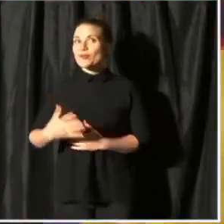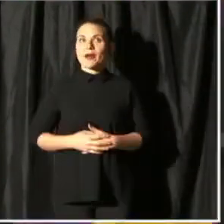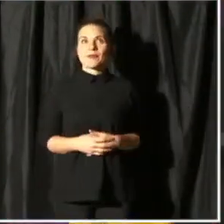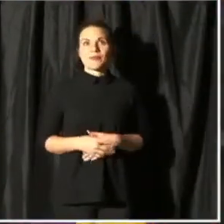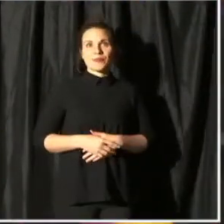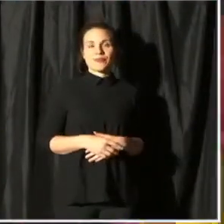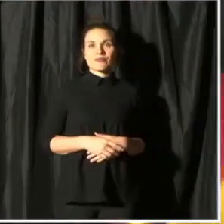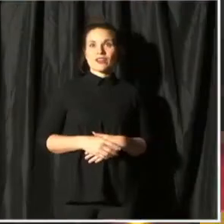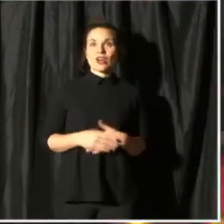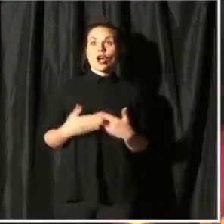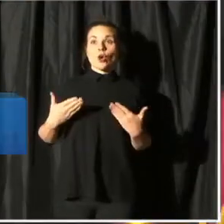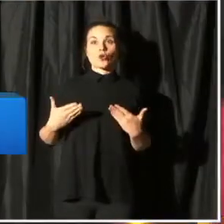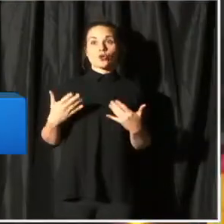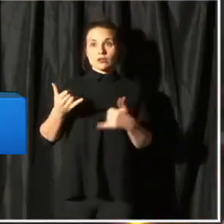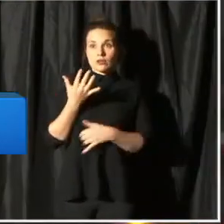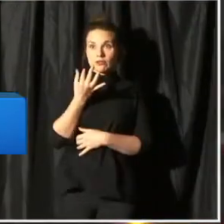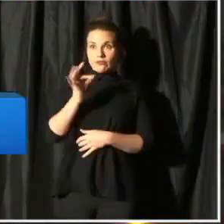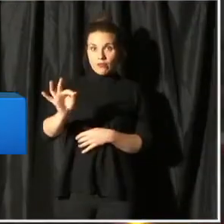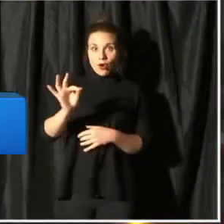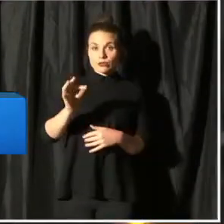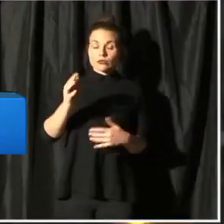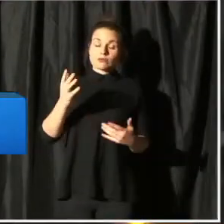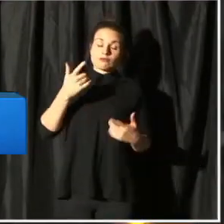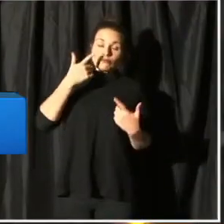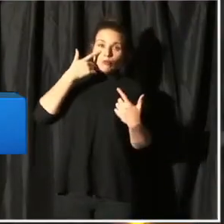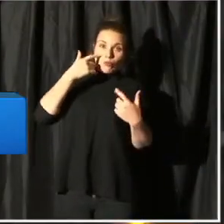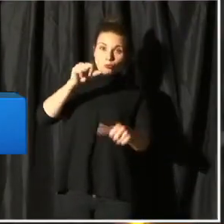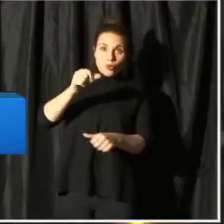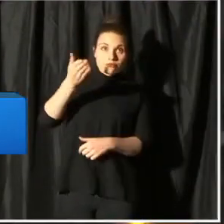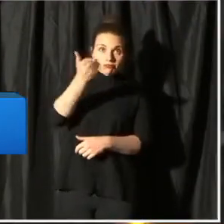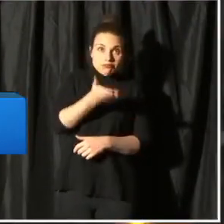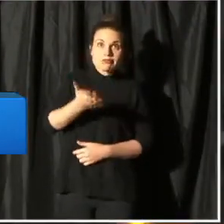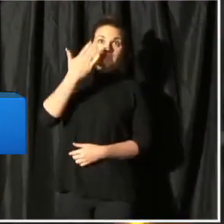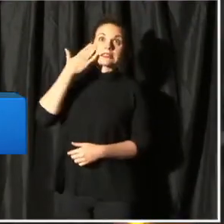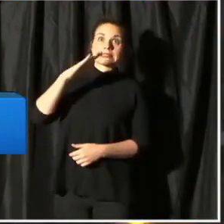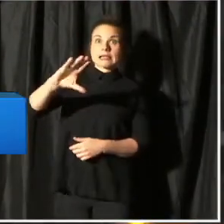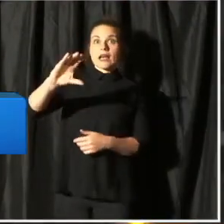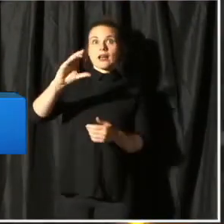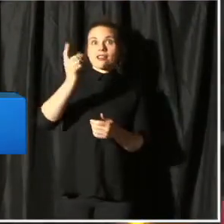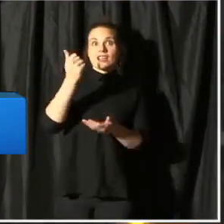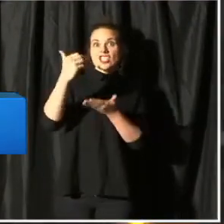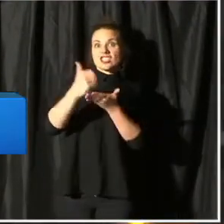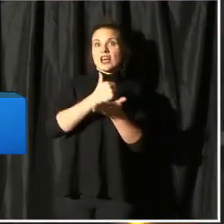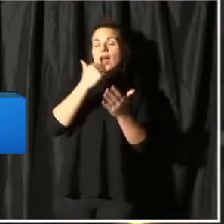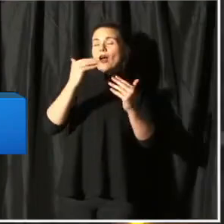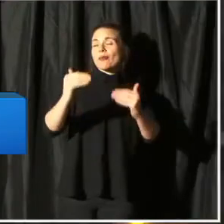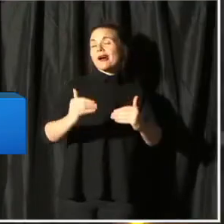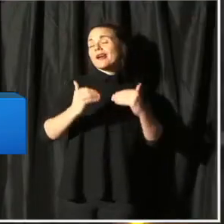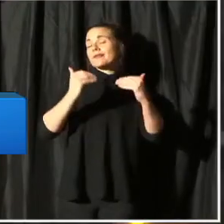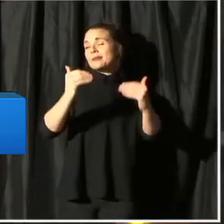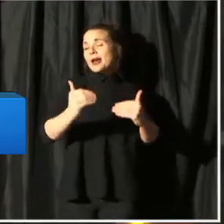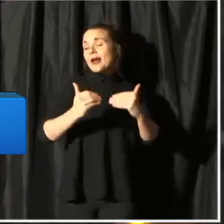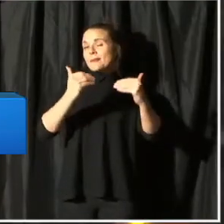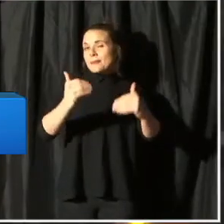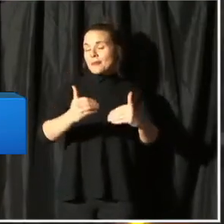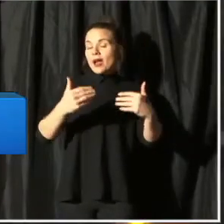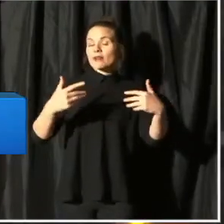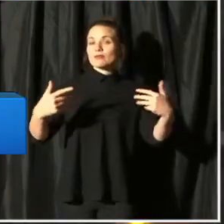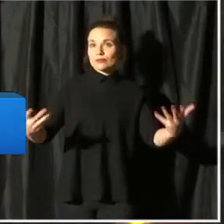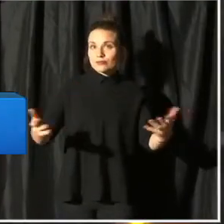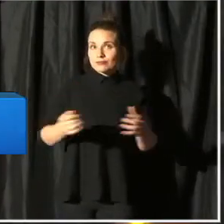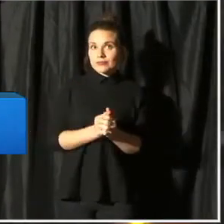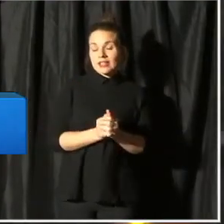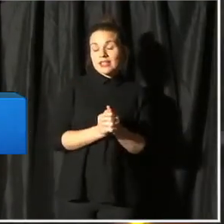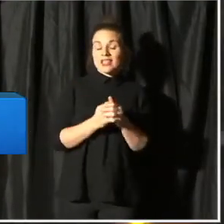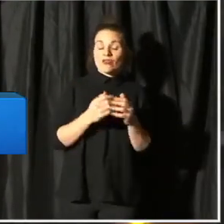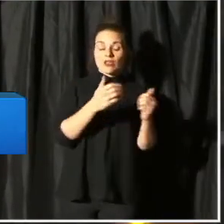peut on peut dire c'est ça un secret pour personne les salaires stagnent c'est un euphémisme que de le dire les négociations par branches sont